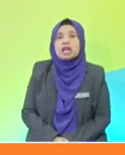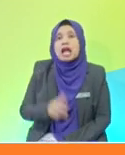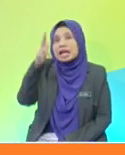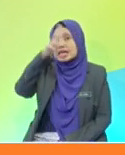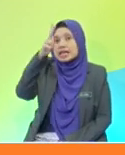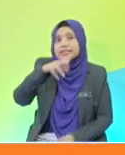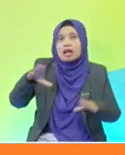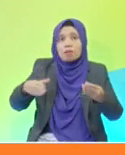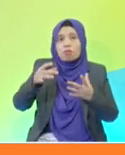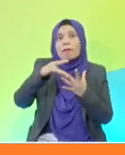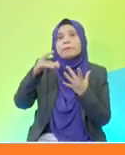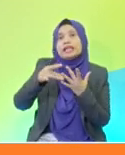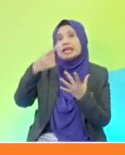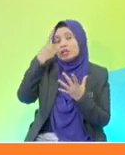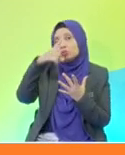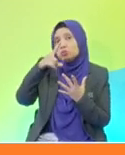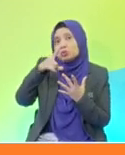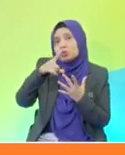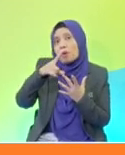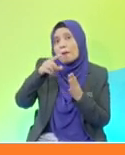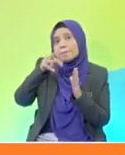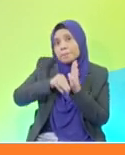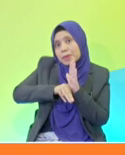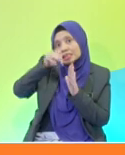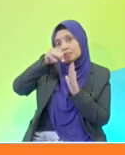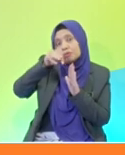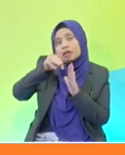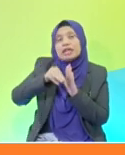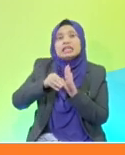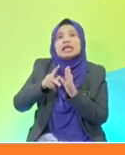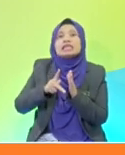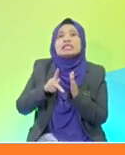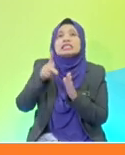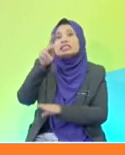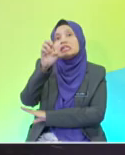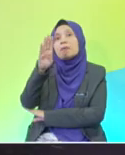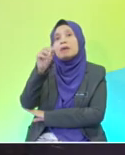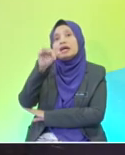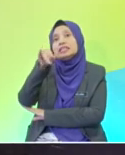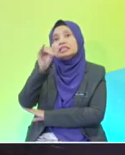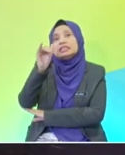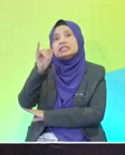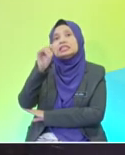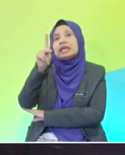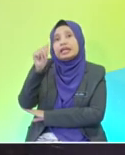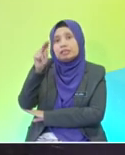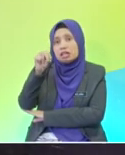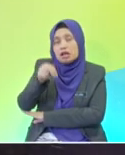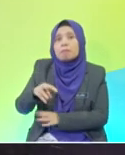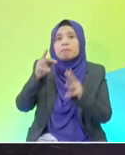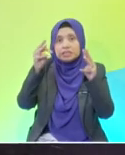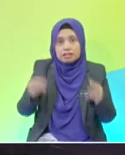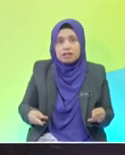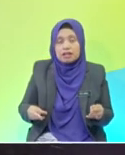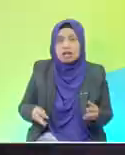membuat pilihan untuk memaksimumkan ke bagikan masyarakat antara pilihan satu dan